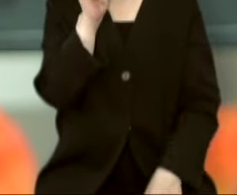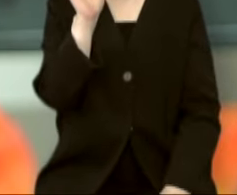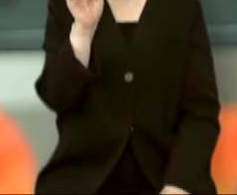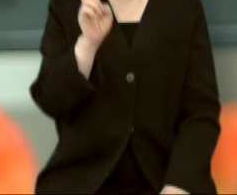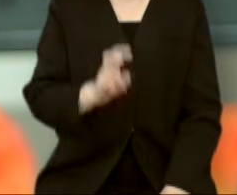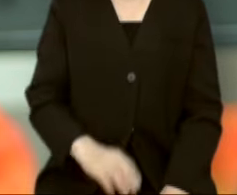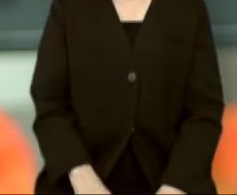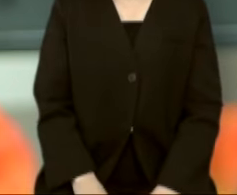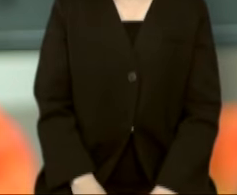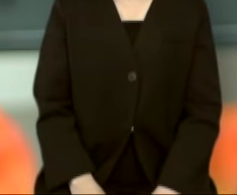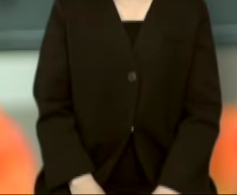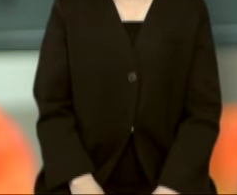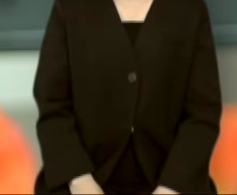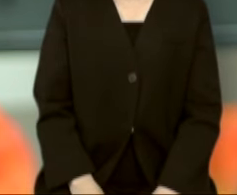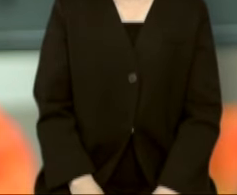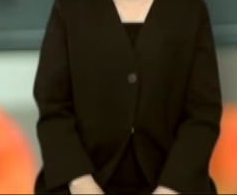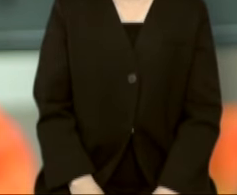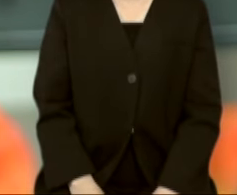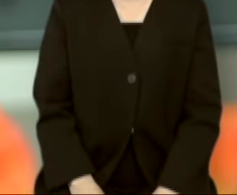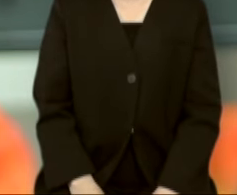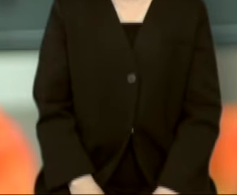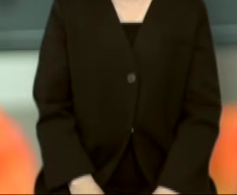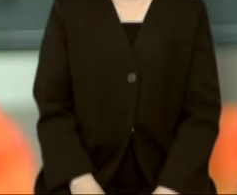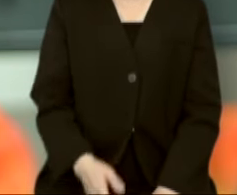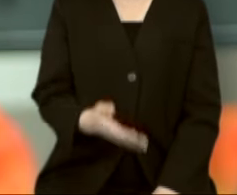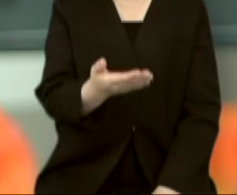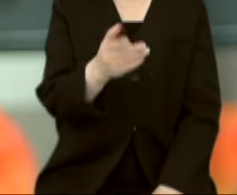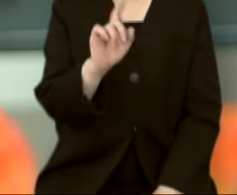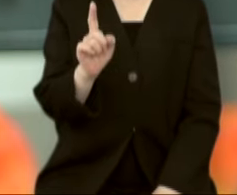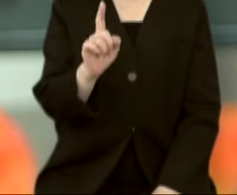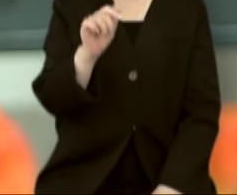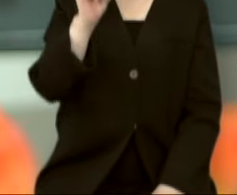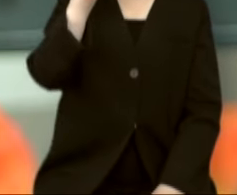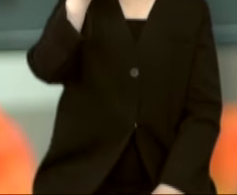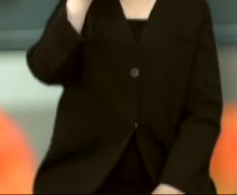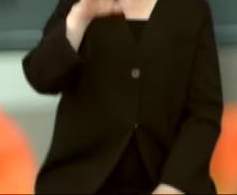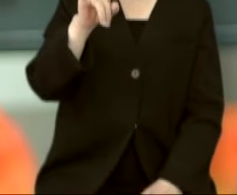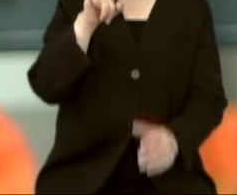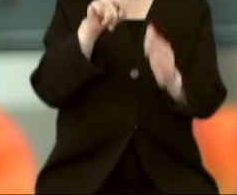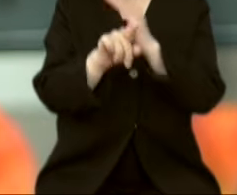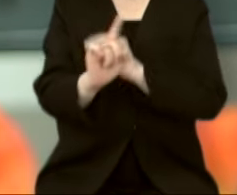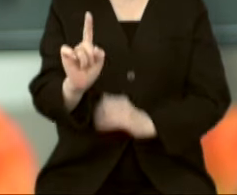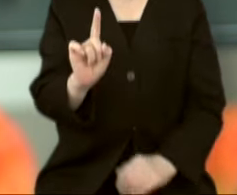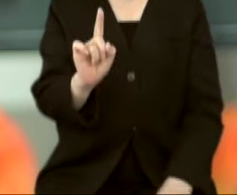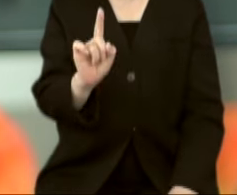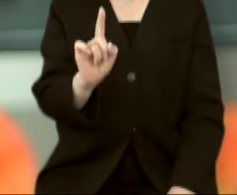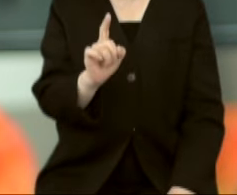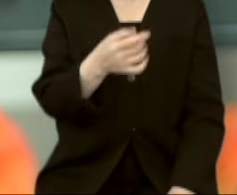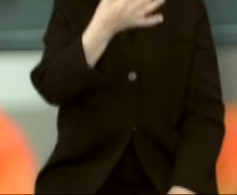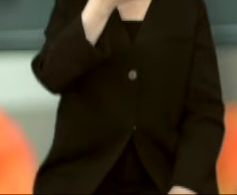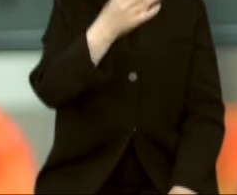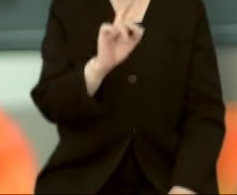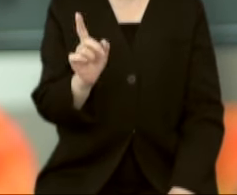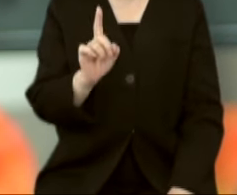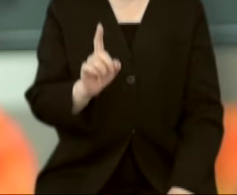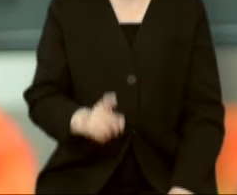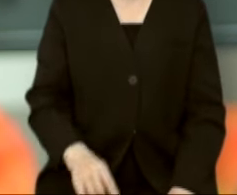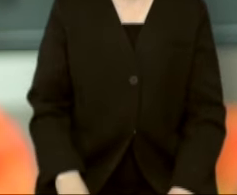계셨었대요. 아, 그렇죠. 그러면 변상희 선교사님께서는 인도 처음 가셨을 때 어떤 점이 가장 힘드셨어요?